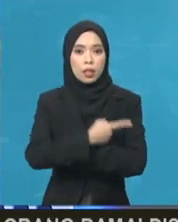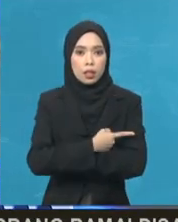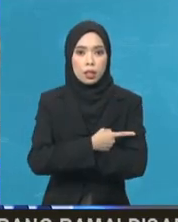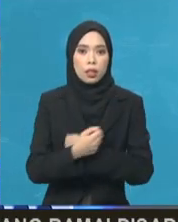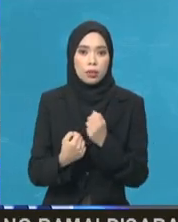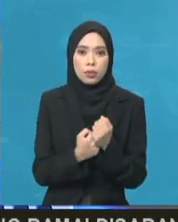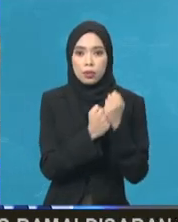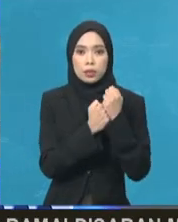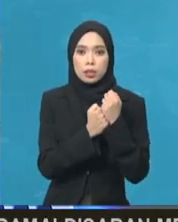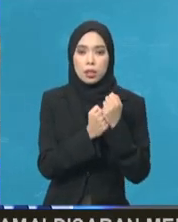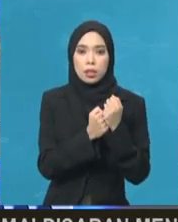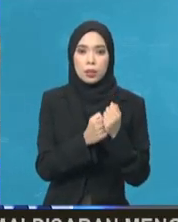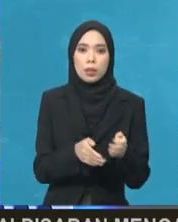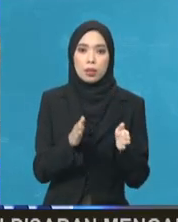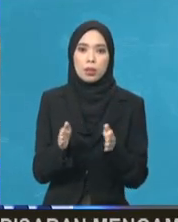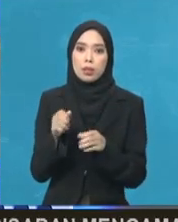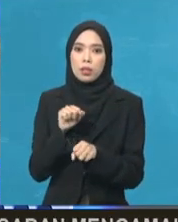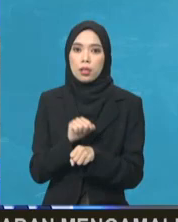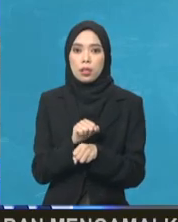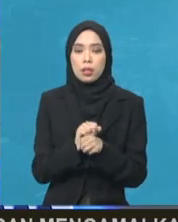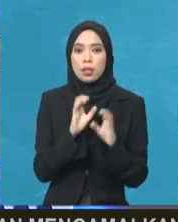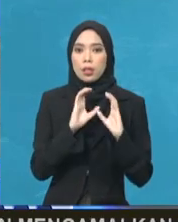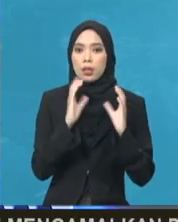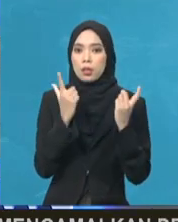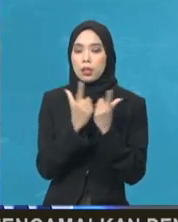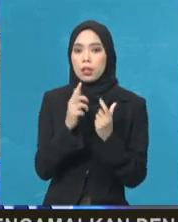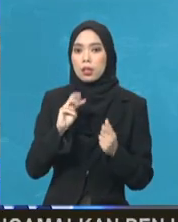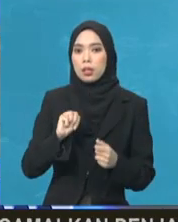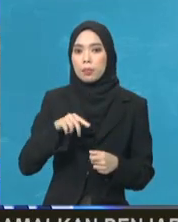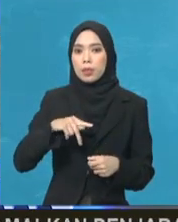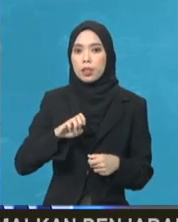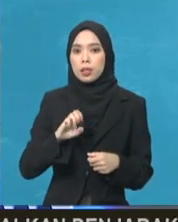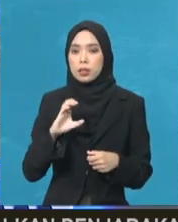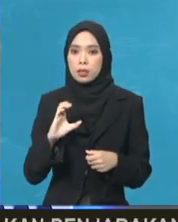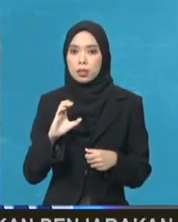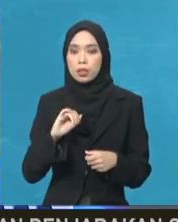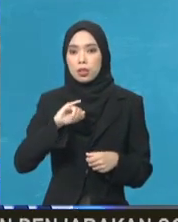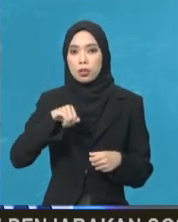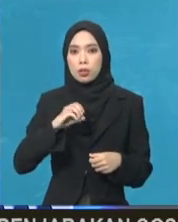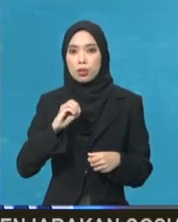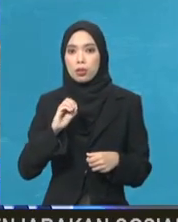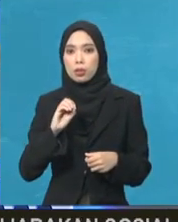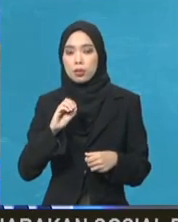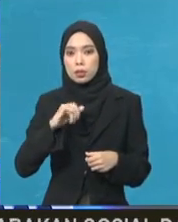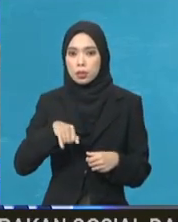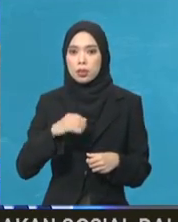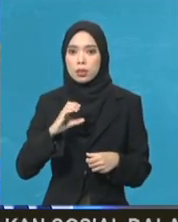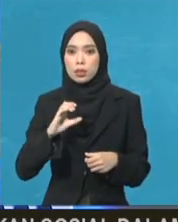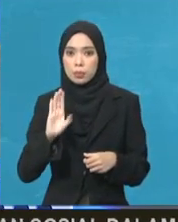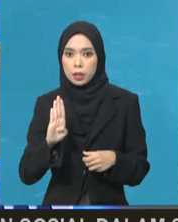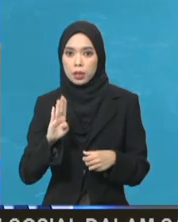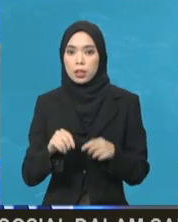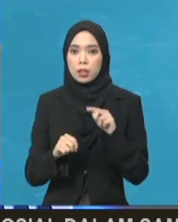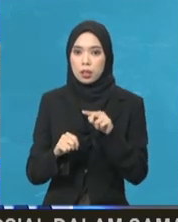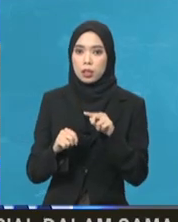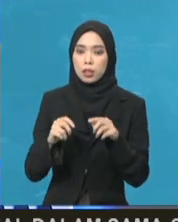sekretariat manpower planning and employment count MPC jobcentre Brunei JCB itu di adegan